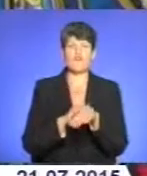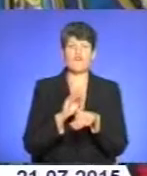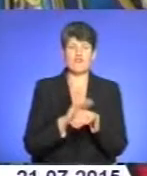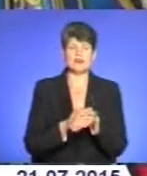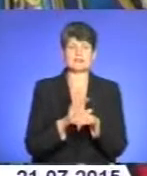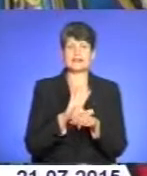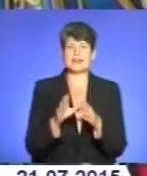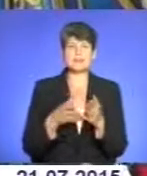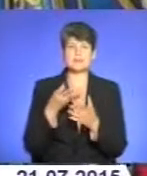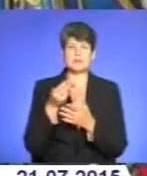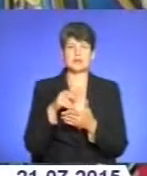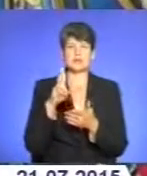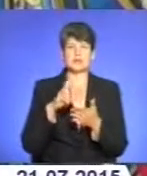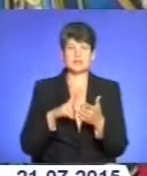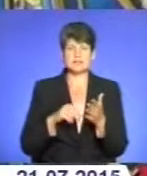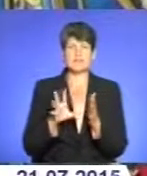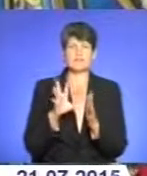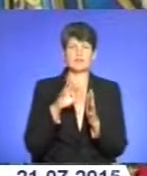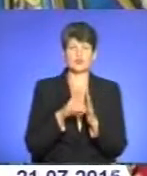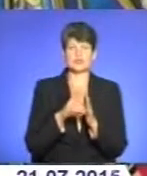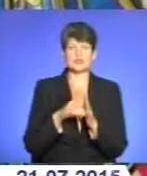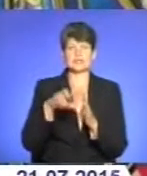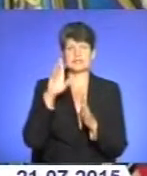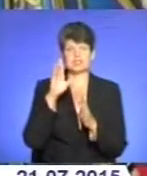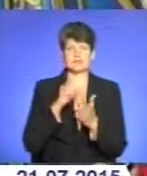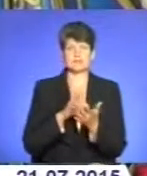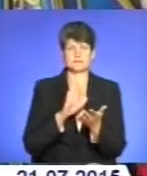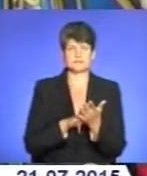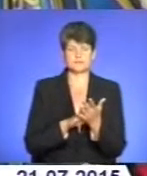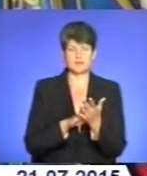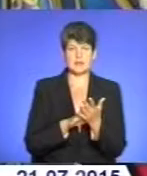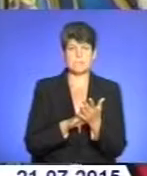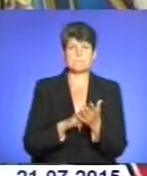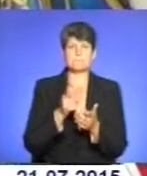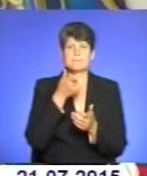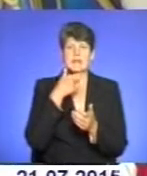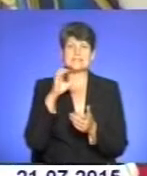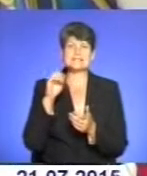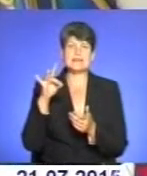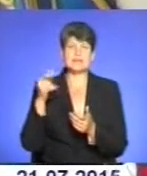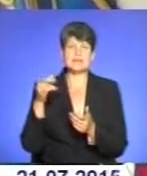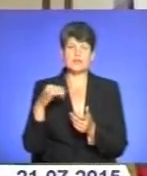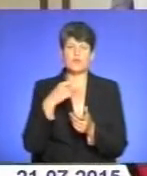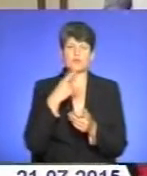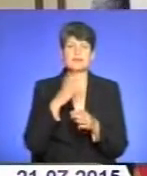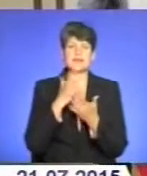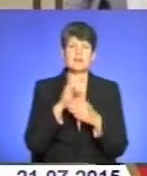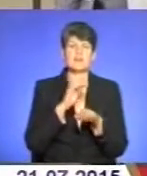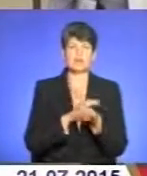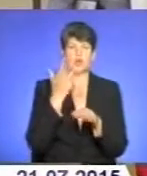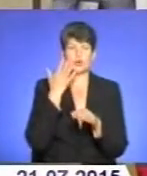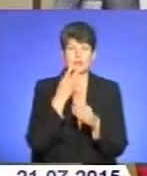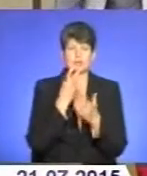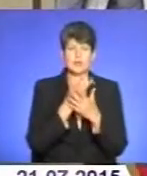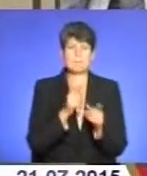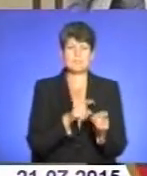сплати податків, які безпосередньо вносилися в єдиний реєстр досудового розслідування. Пан Сергій розповідає, є факти, коли під виглядом переселенців із зони